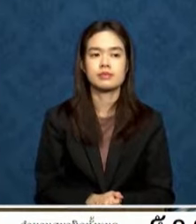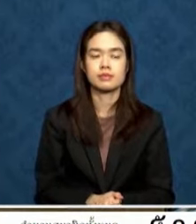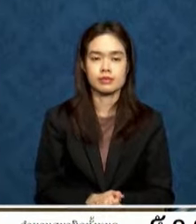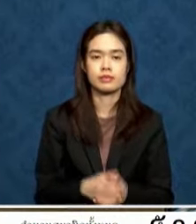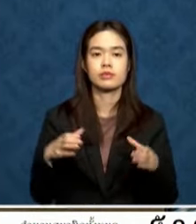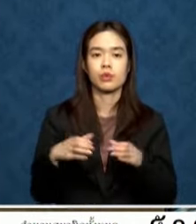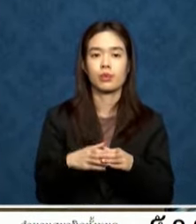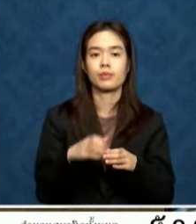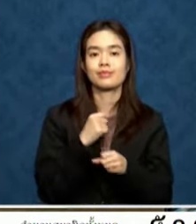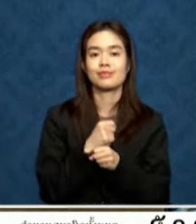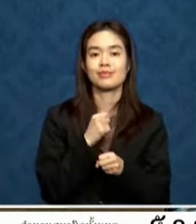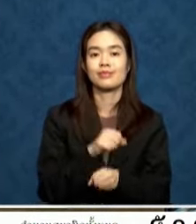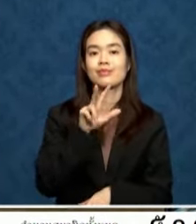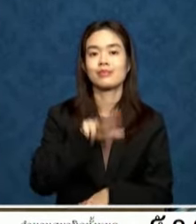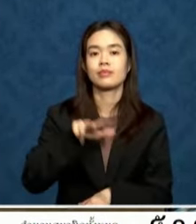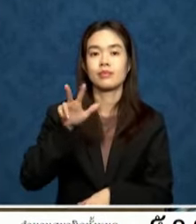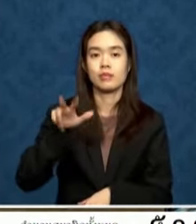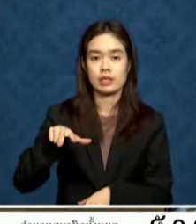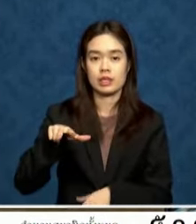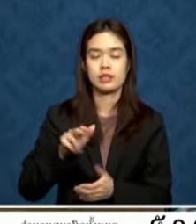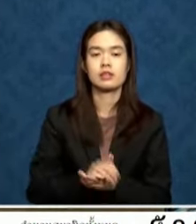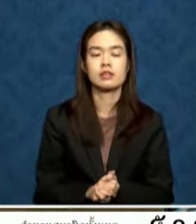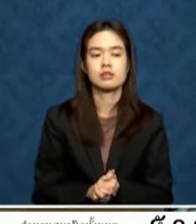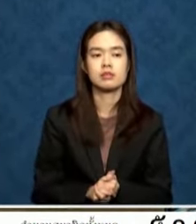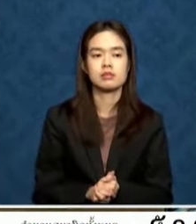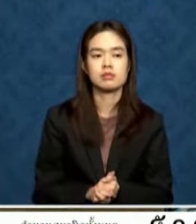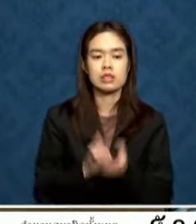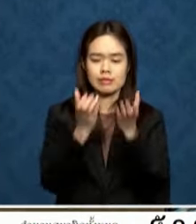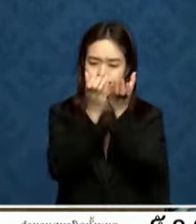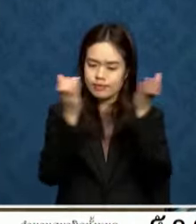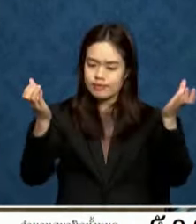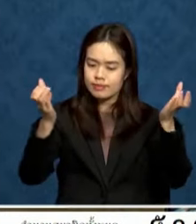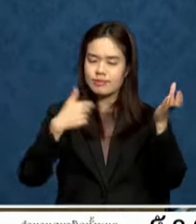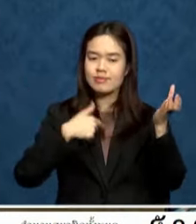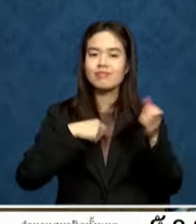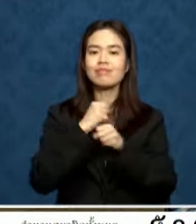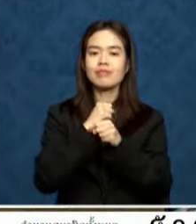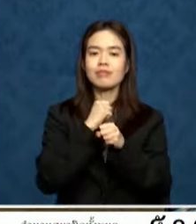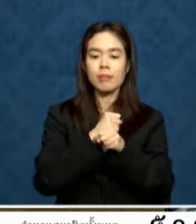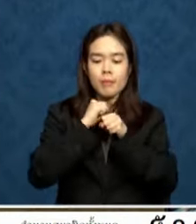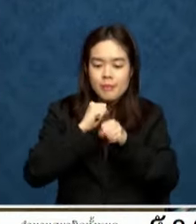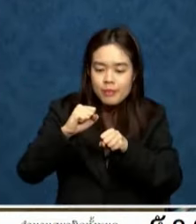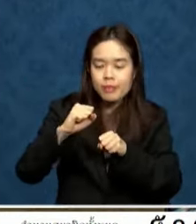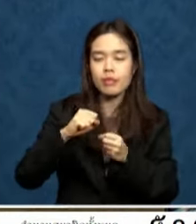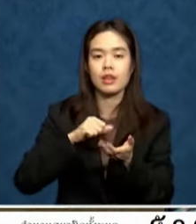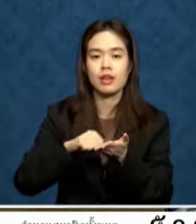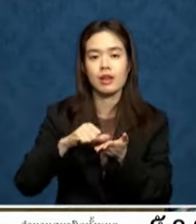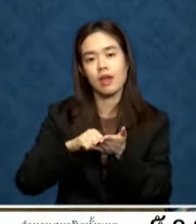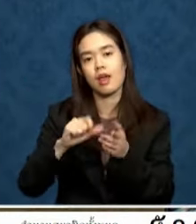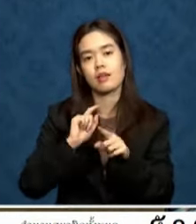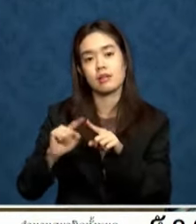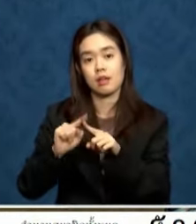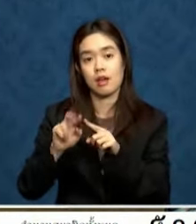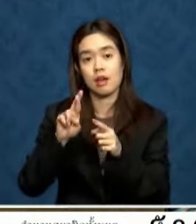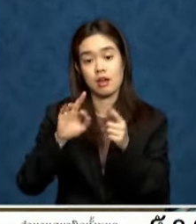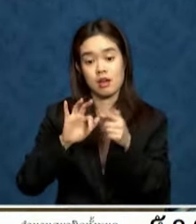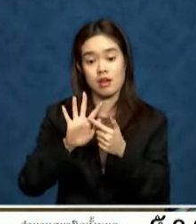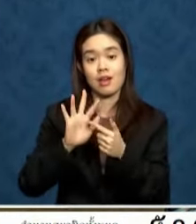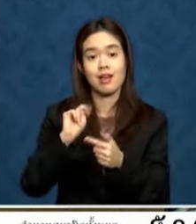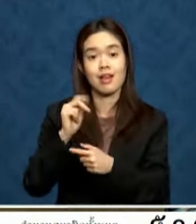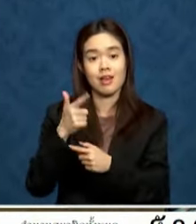พรรคเพื่อไทยเราพยายามแก้ไขรัฐธรรมนูญเรื่อยมาร่างของพรรคเพื่อไทยก็ยังค้